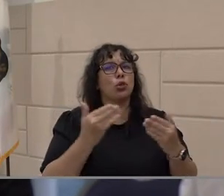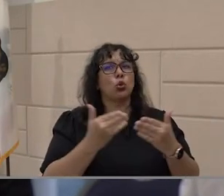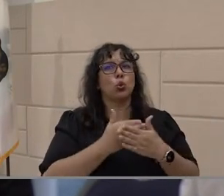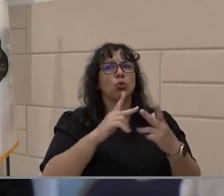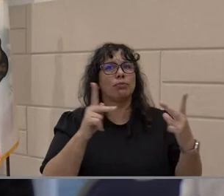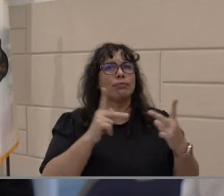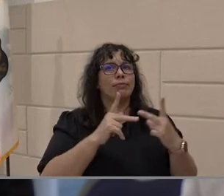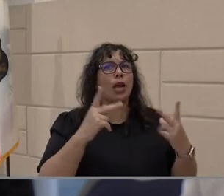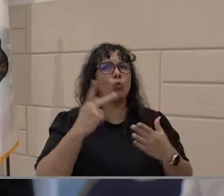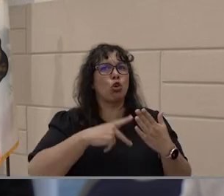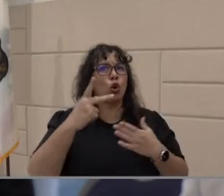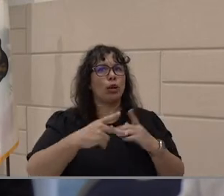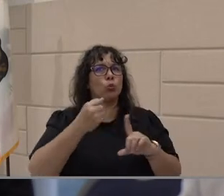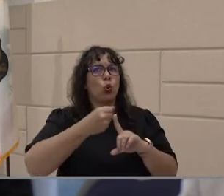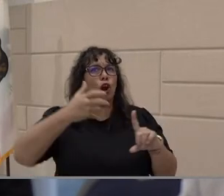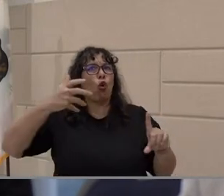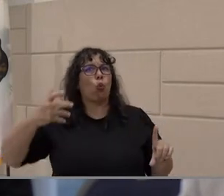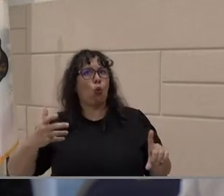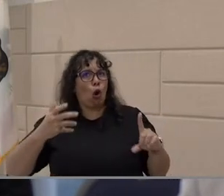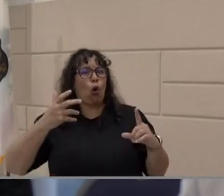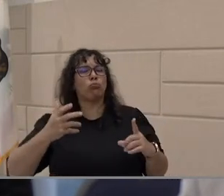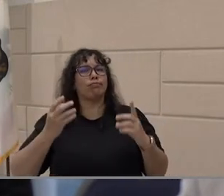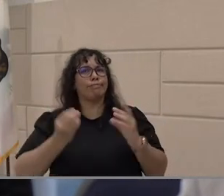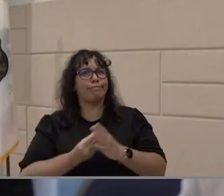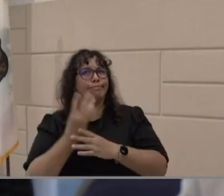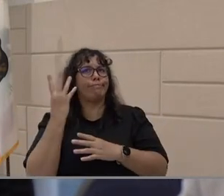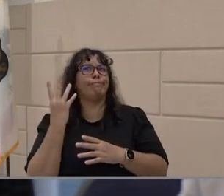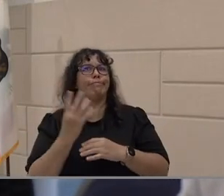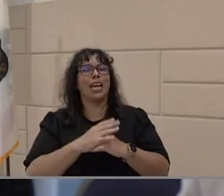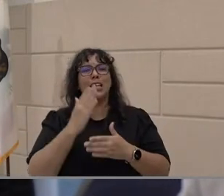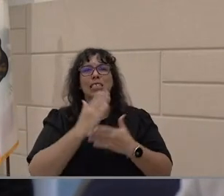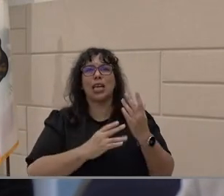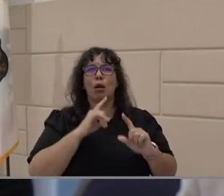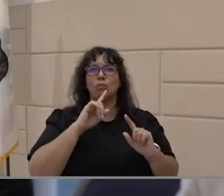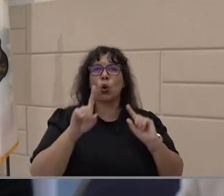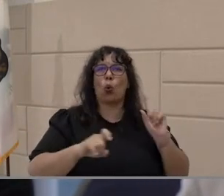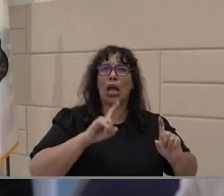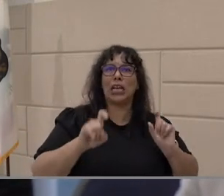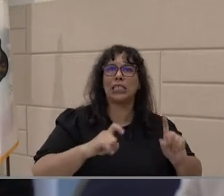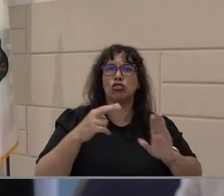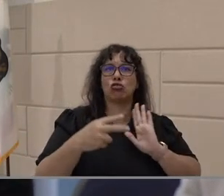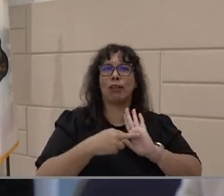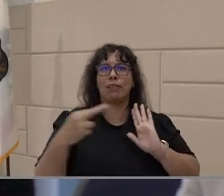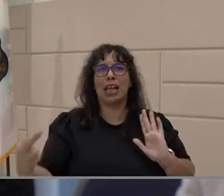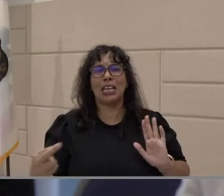និកជាកម្មវិធីដែលយើងកំពុងតបង្កើត